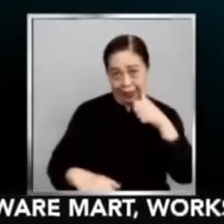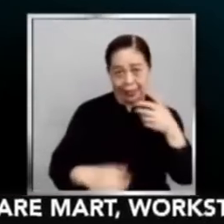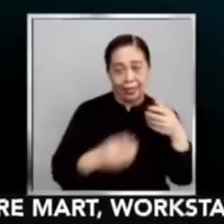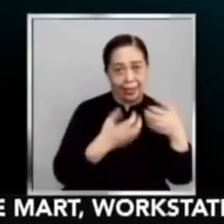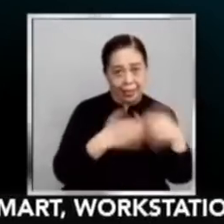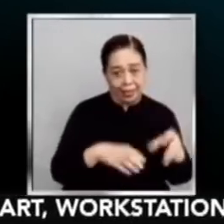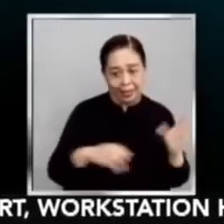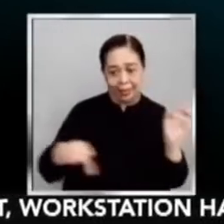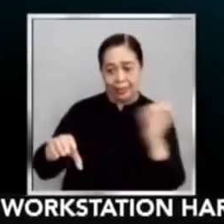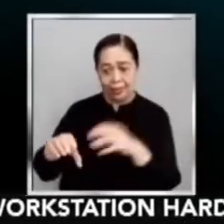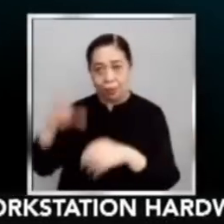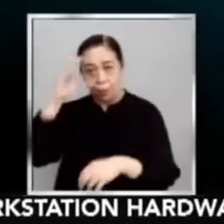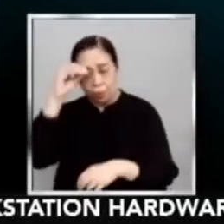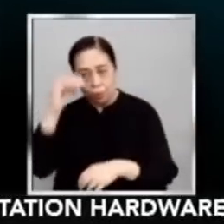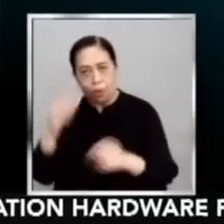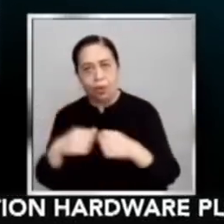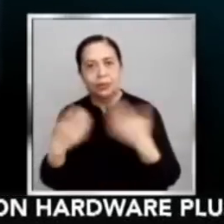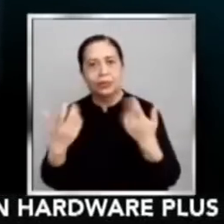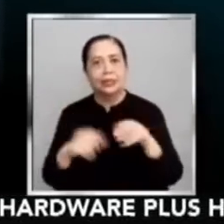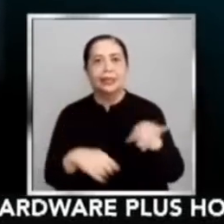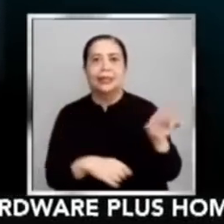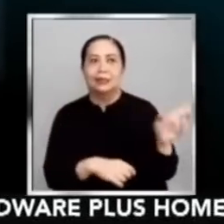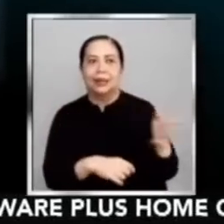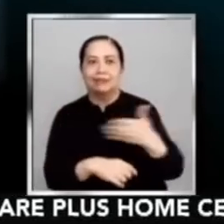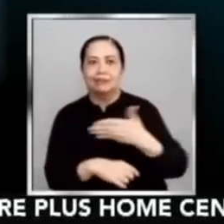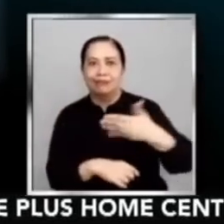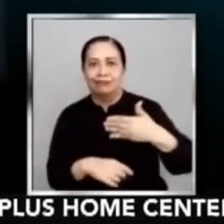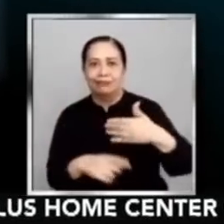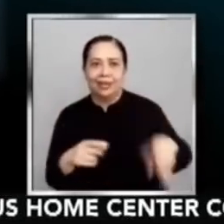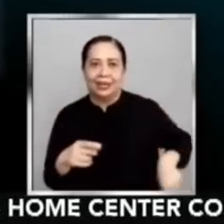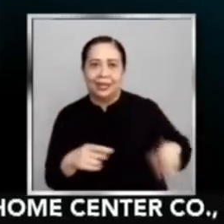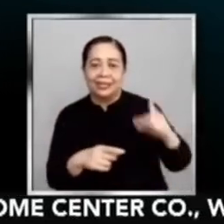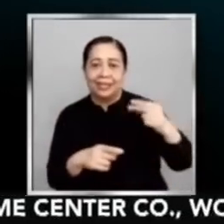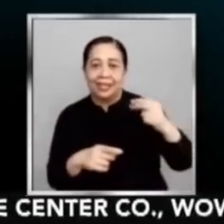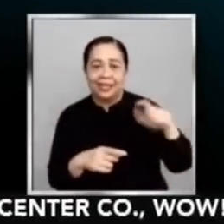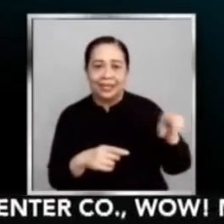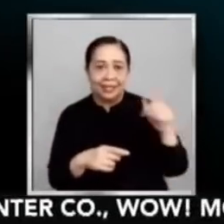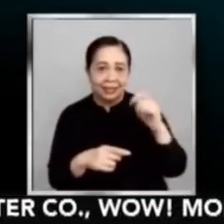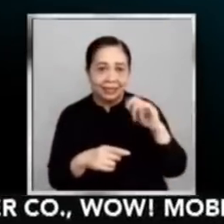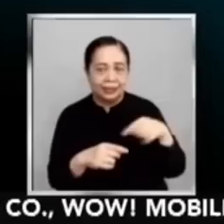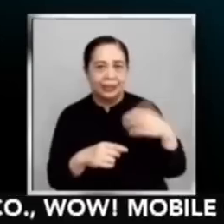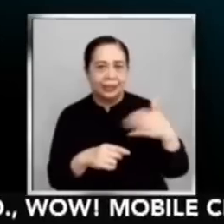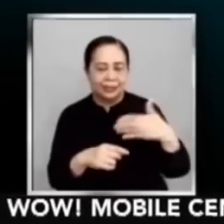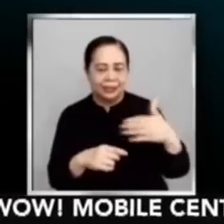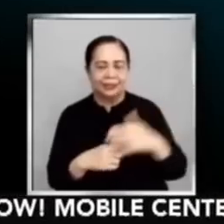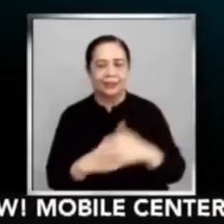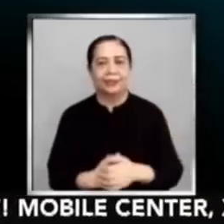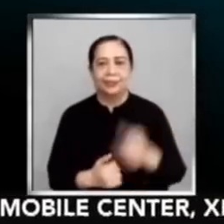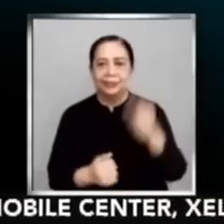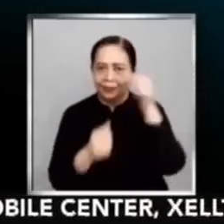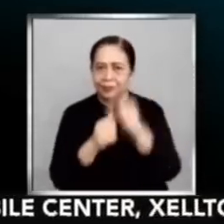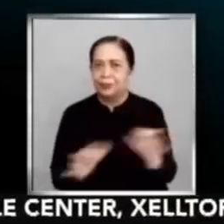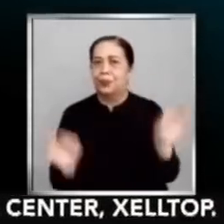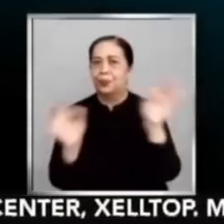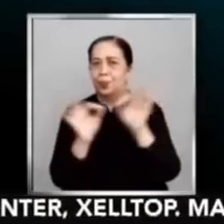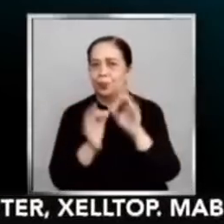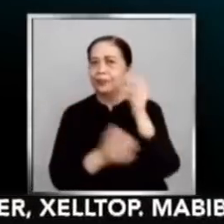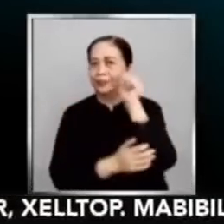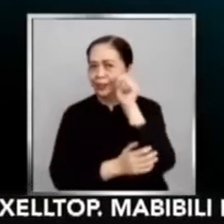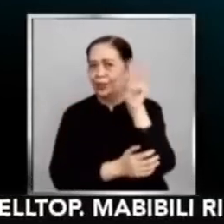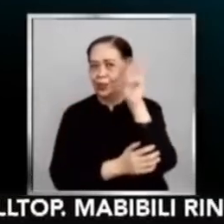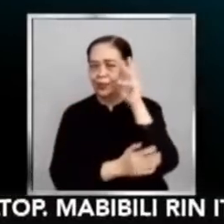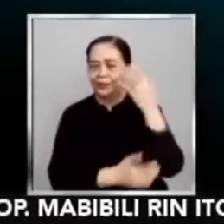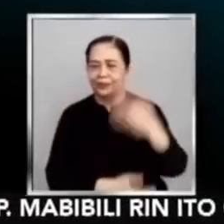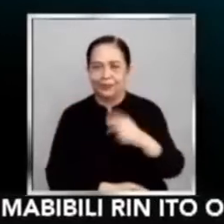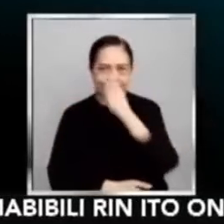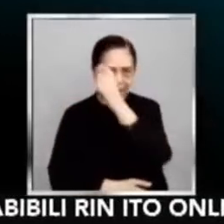sa isang patch sa buntot ng lalaki kapag sila ay nagme-mate. Laging tandaan, kimportante ang may alam. Ako po si Kuya Kim at